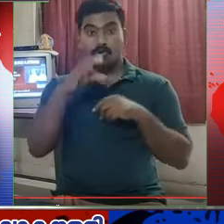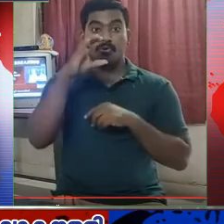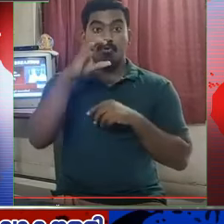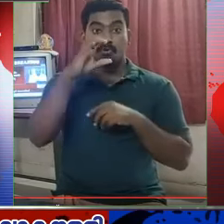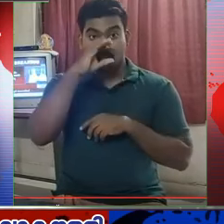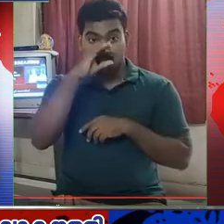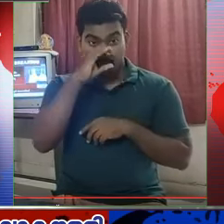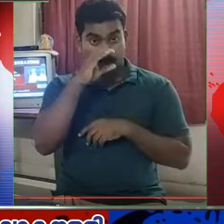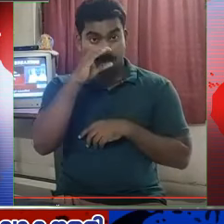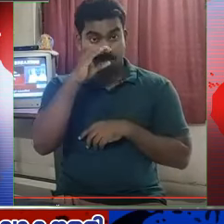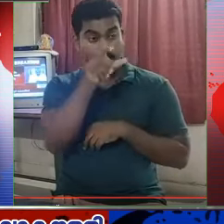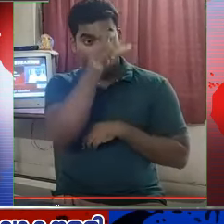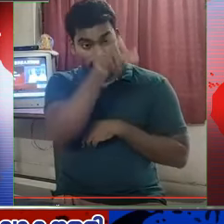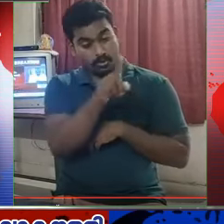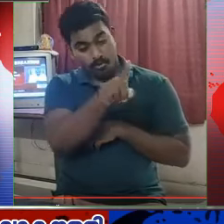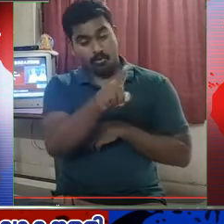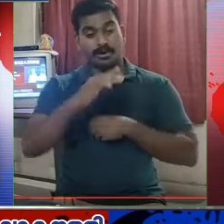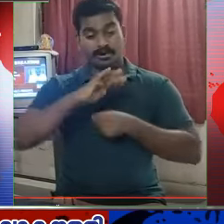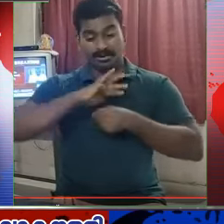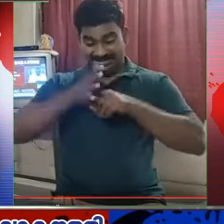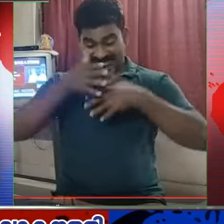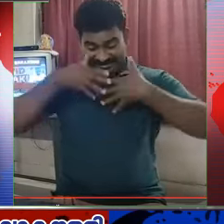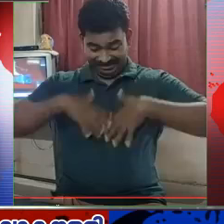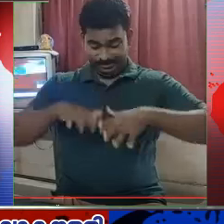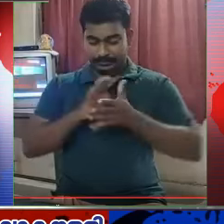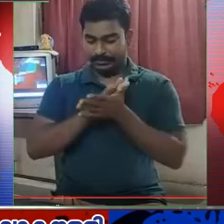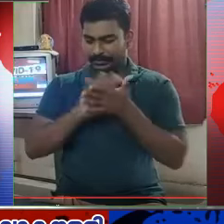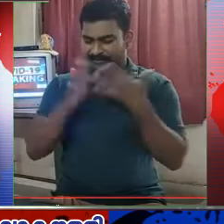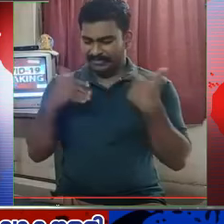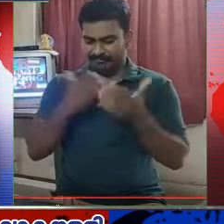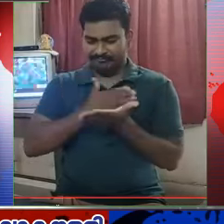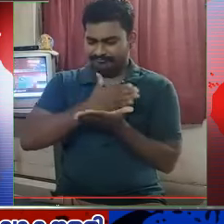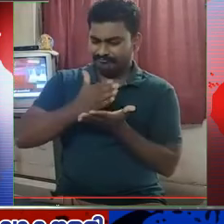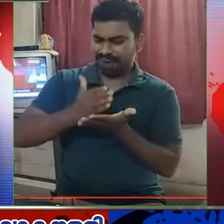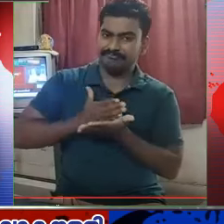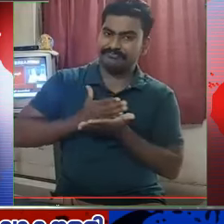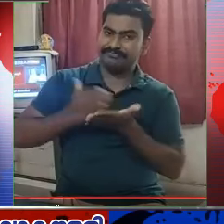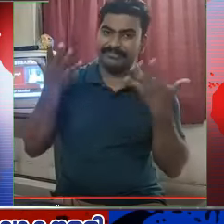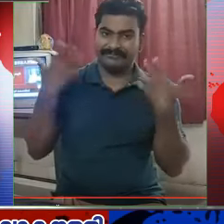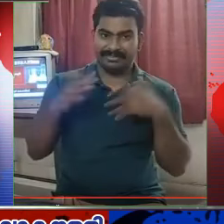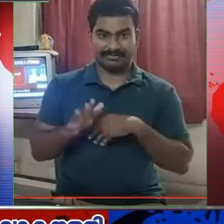ചികിത്സയിലായിരുന്ന 14 പേർക്ക് കൂടി രോഗം ഭേദമായി എന്നതാണ്.